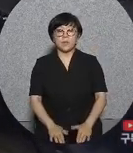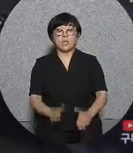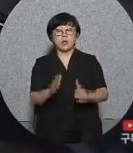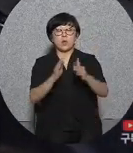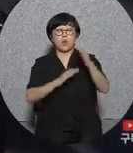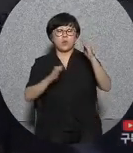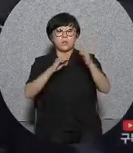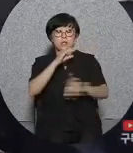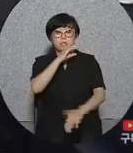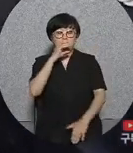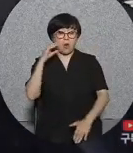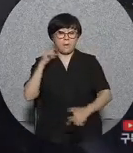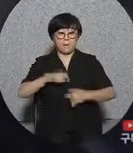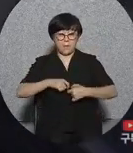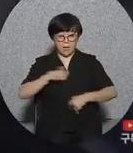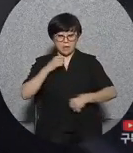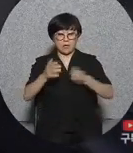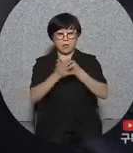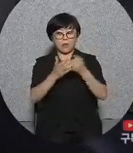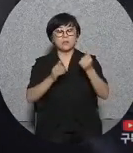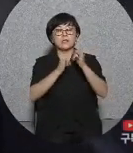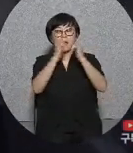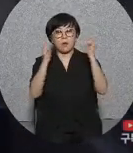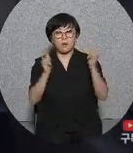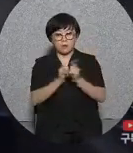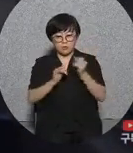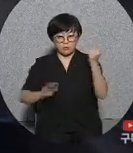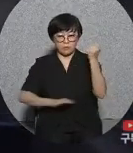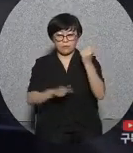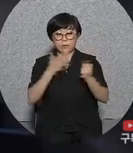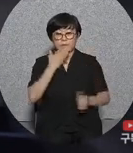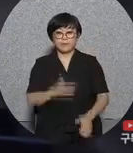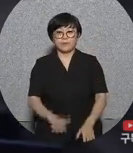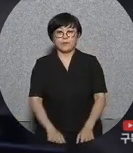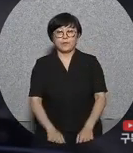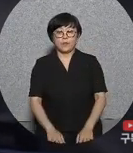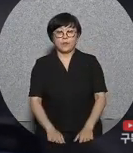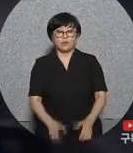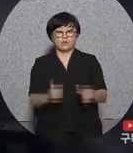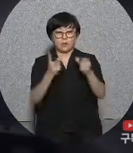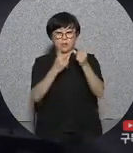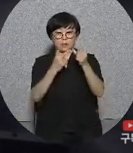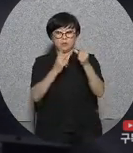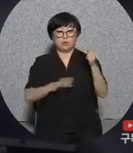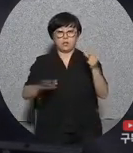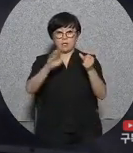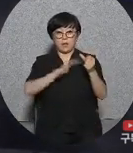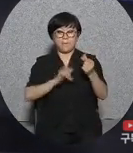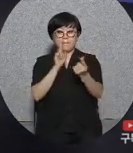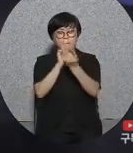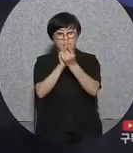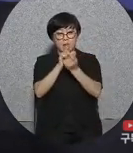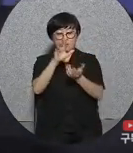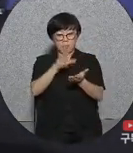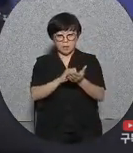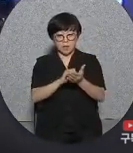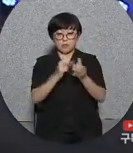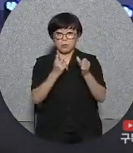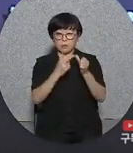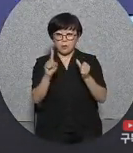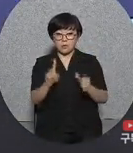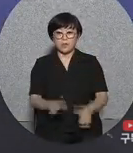성장은 공장 사회의 토대가 됩니다 두번째 우리가 측면 1 과제는